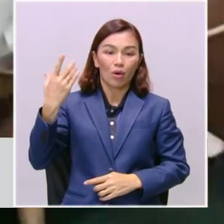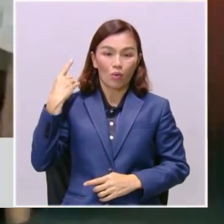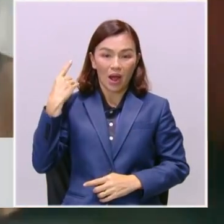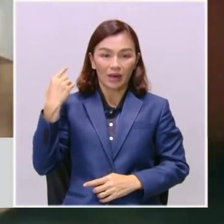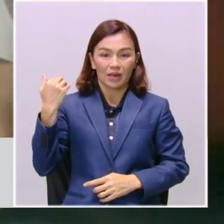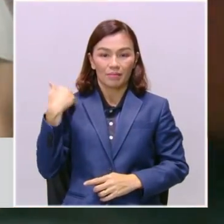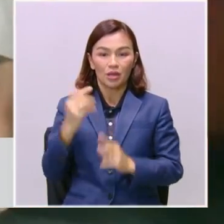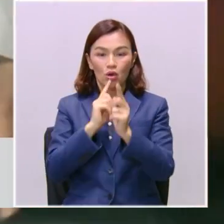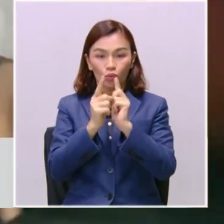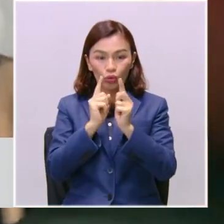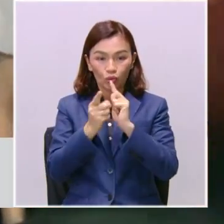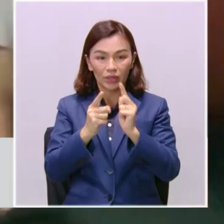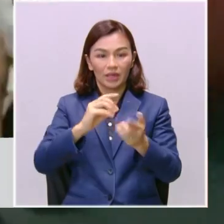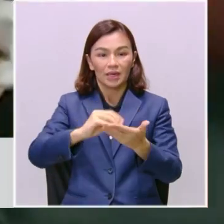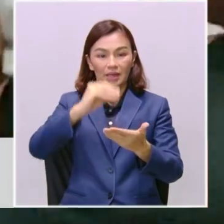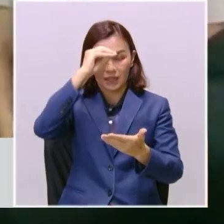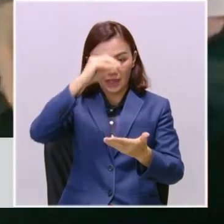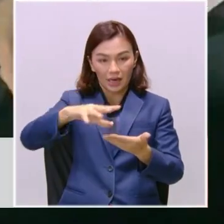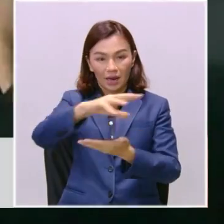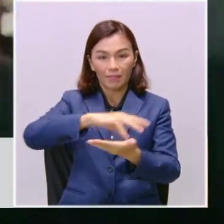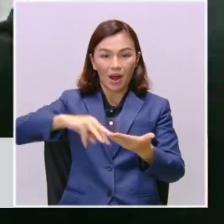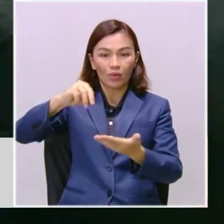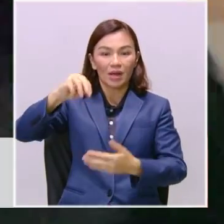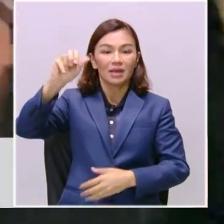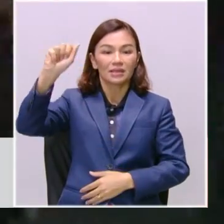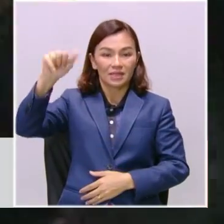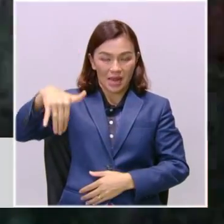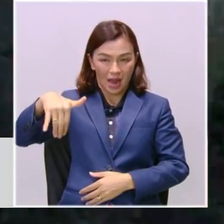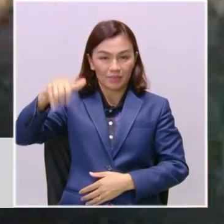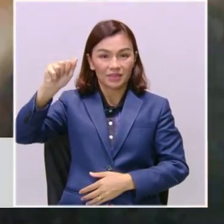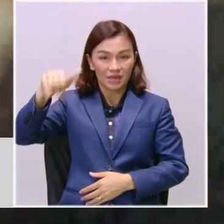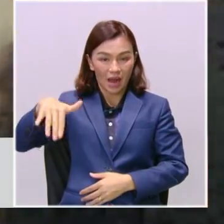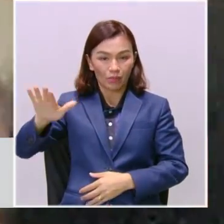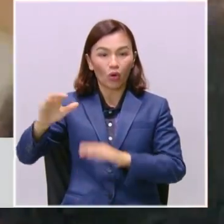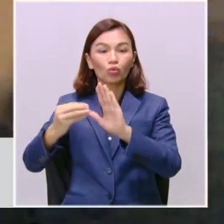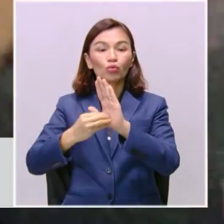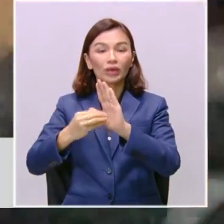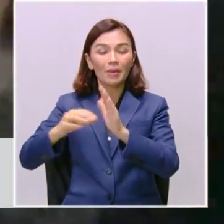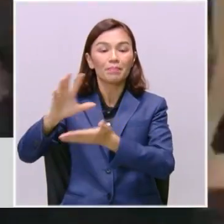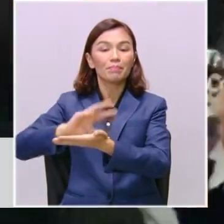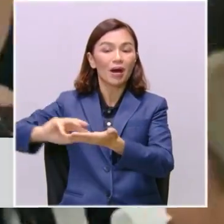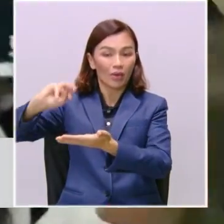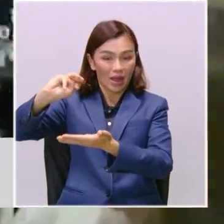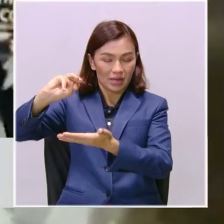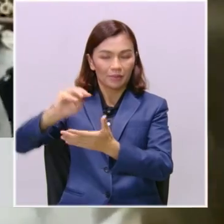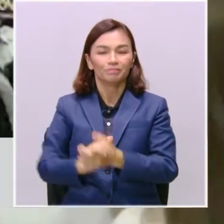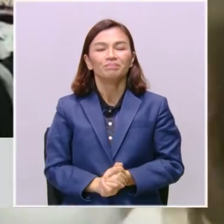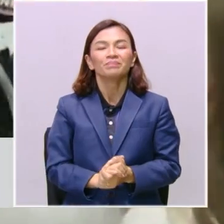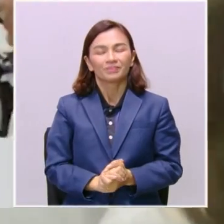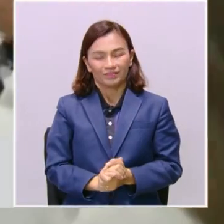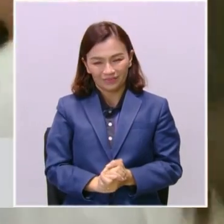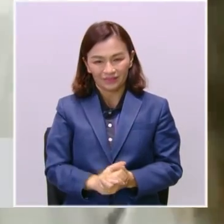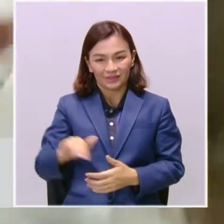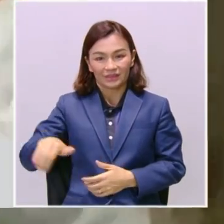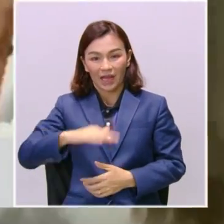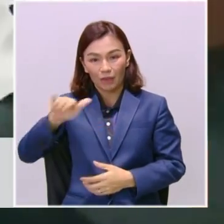มีการพูดคุยกันกับนักศึกษามหาวิทยาลัยสยามเขตบางกอกใหญ่กรุงเทพค่ะตัวแทนนักศึกษาได้กล่าวให้กำลังใจพลเอ